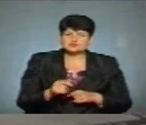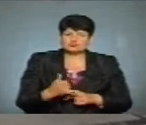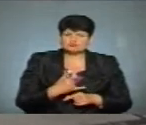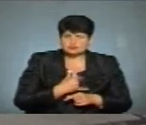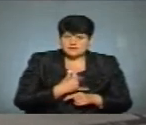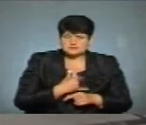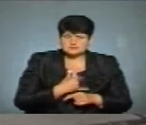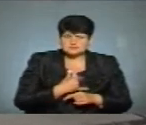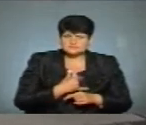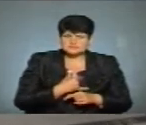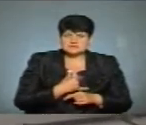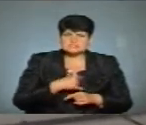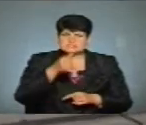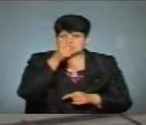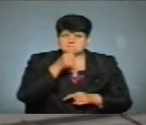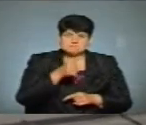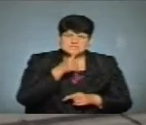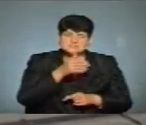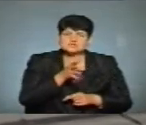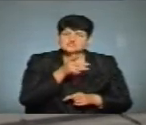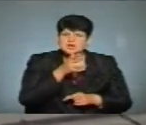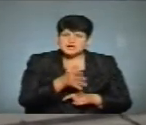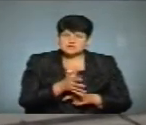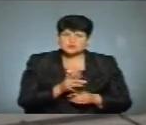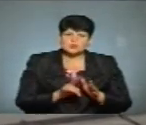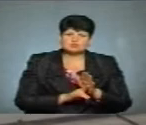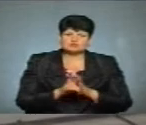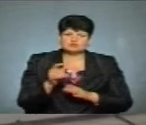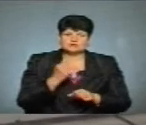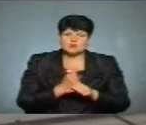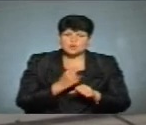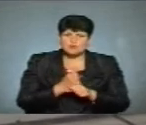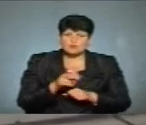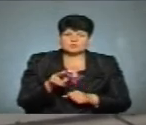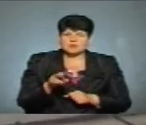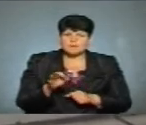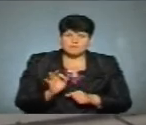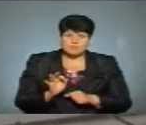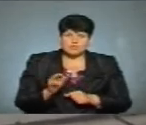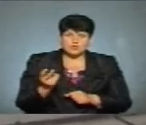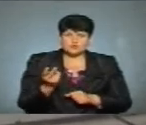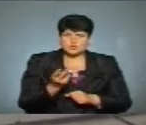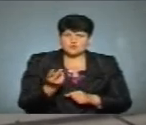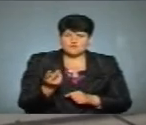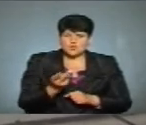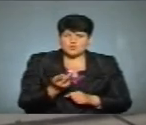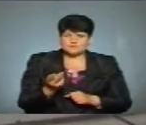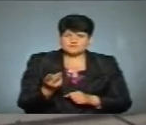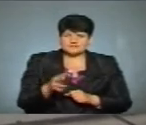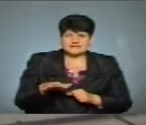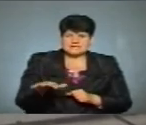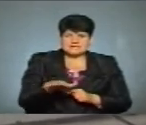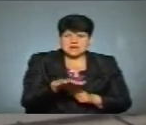за місяць часу розпочнуться роботи по двом